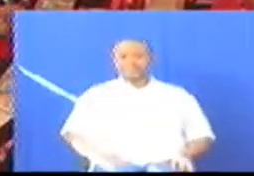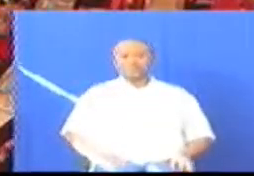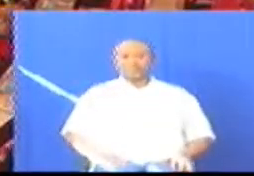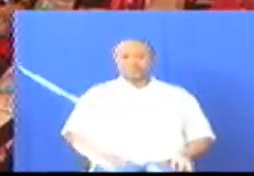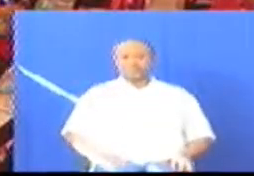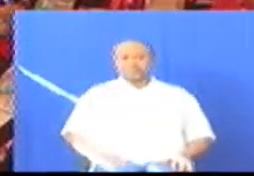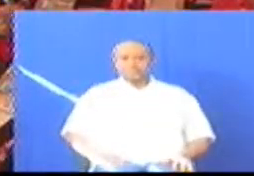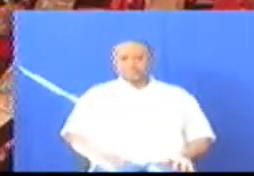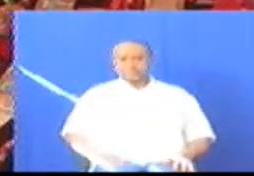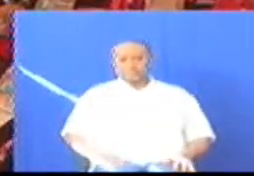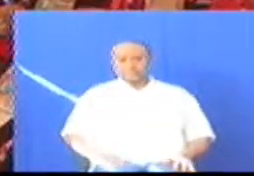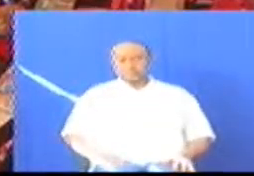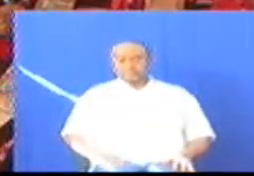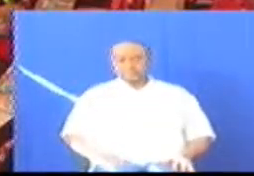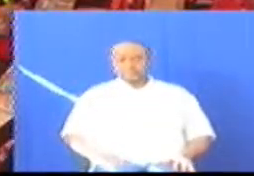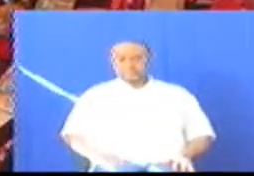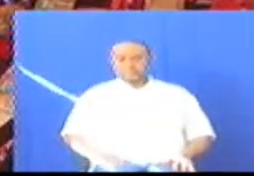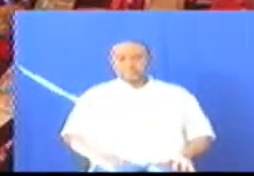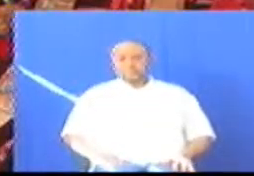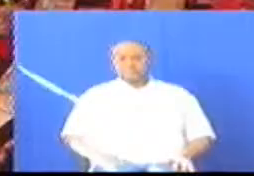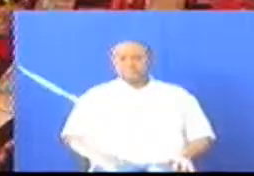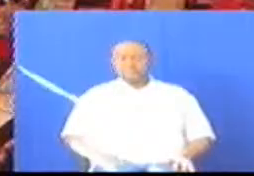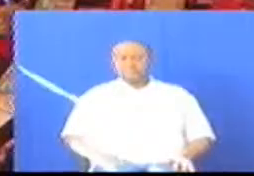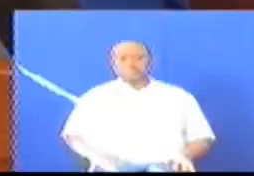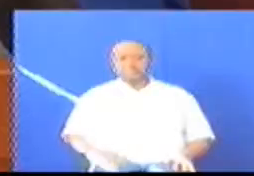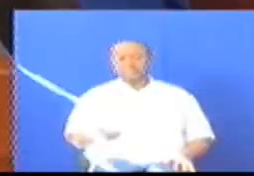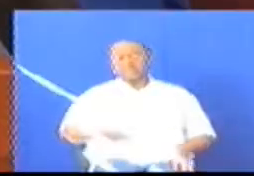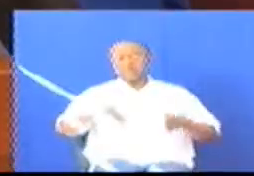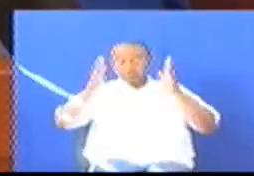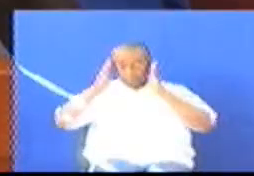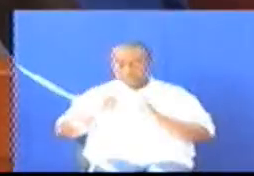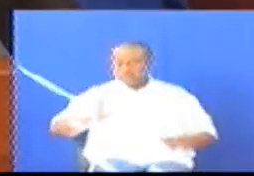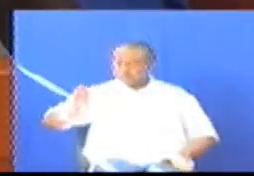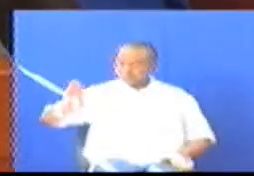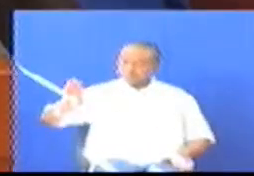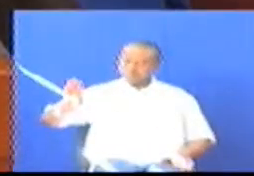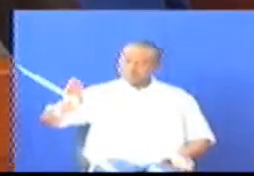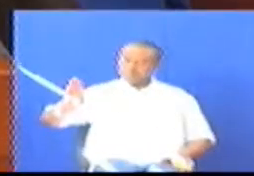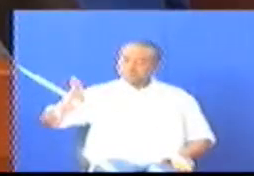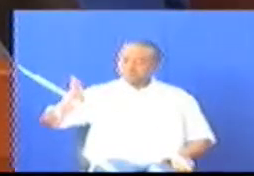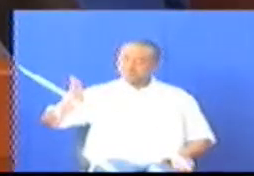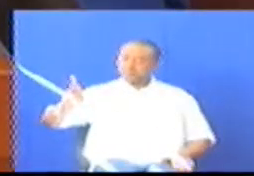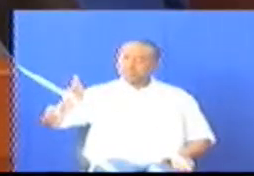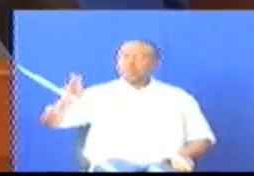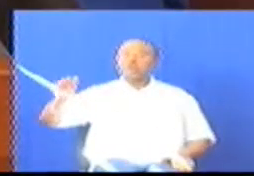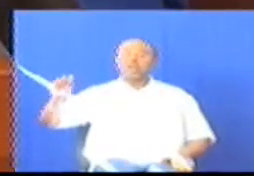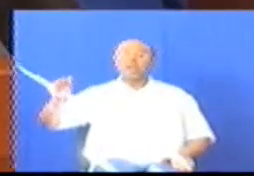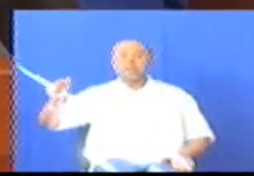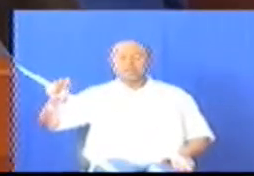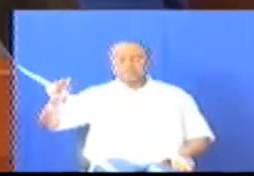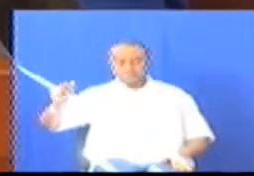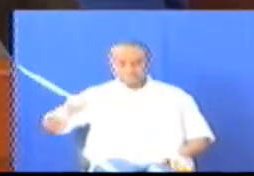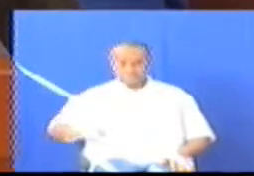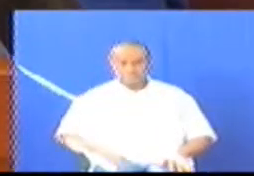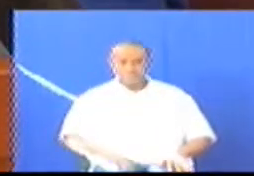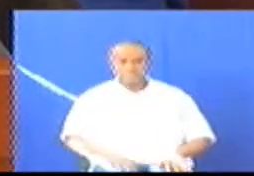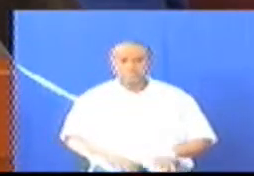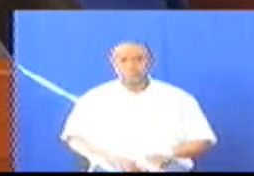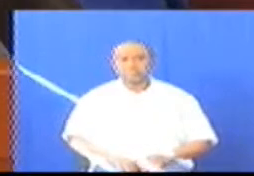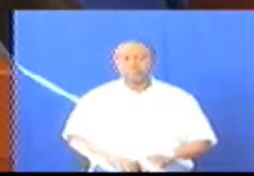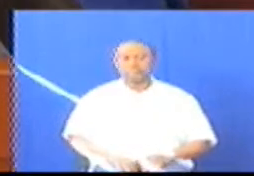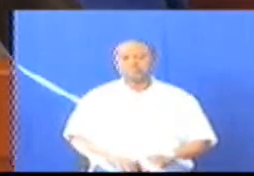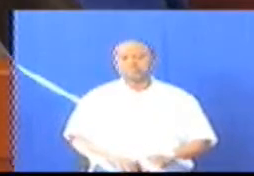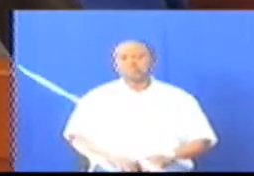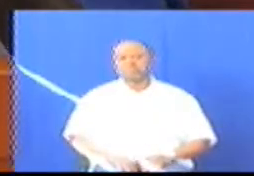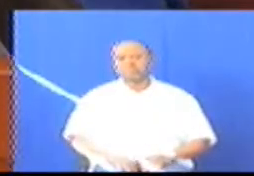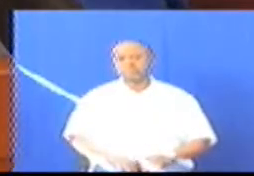Salim Khamis. Mheshimiwa Felista Bura atafuatiwa na Mheshimiwa Halima Mdee. Mheshimiwa